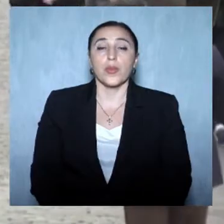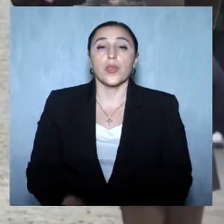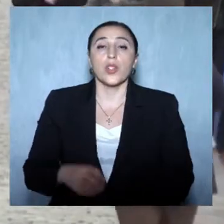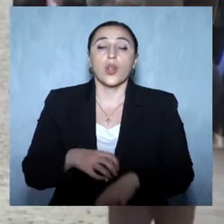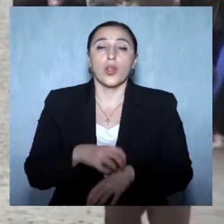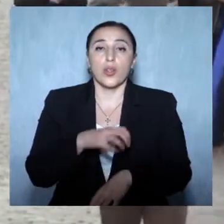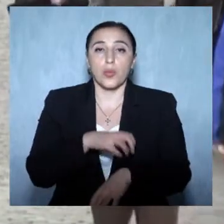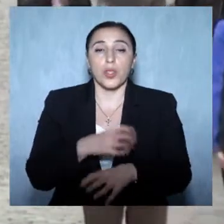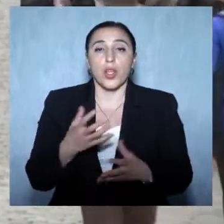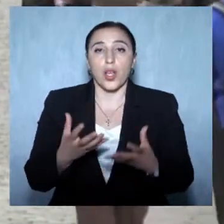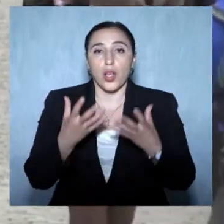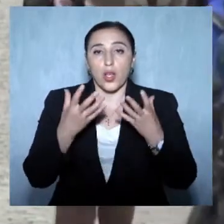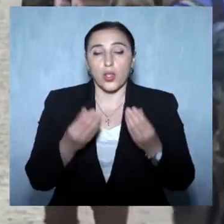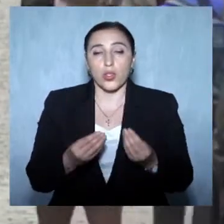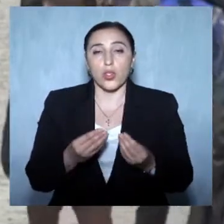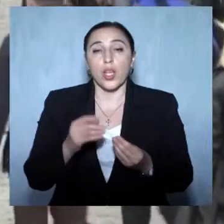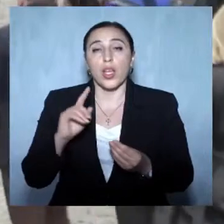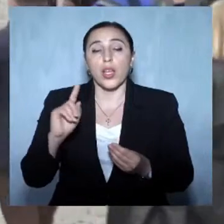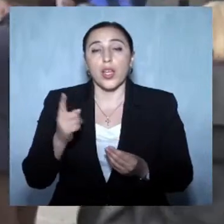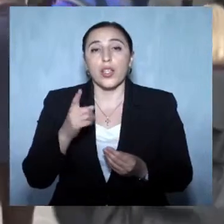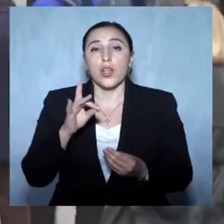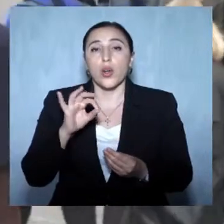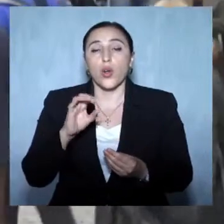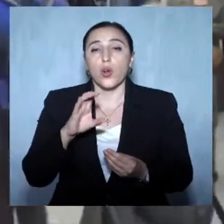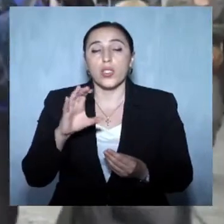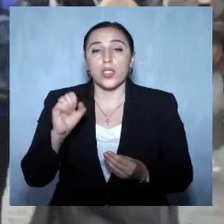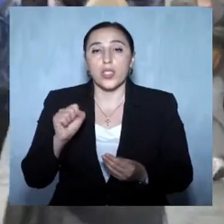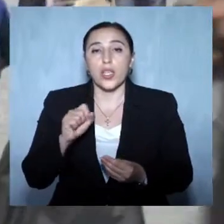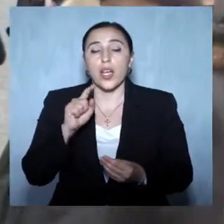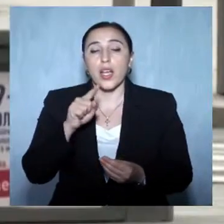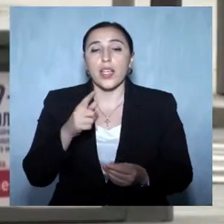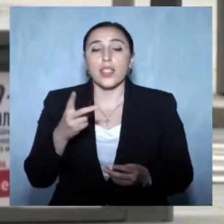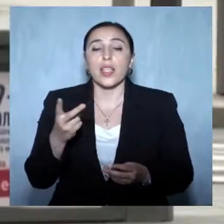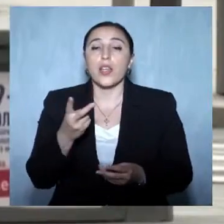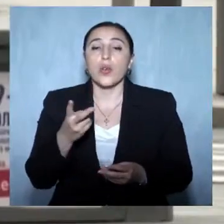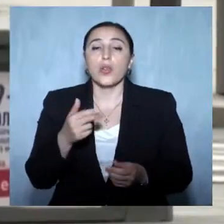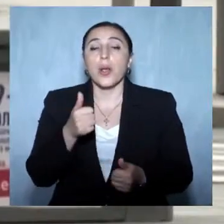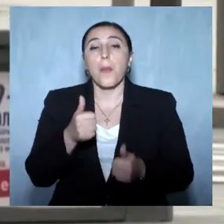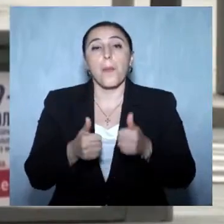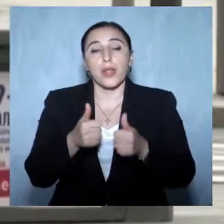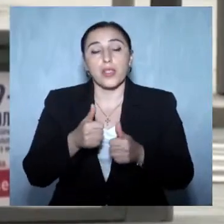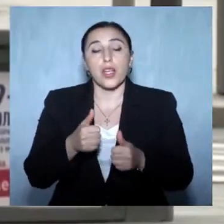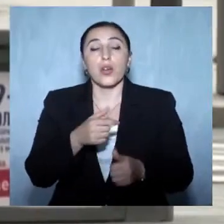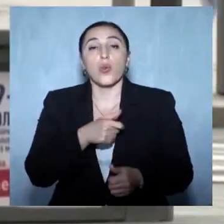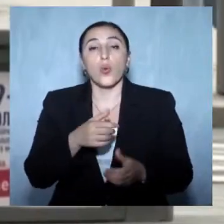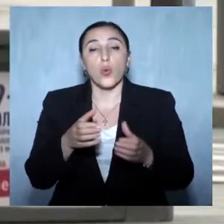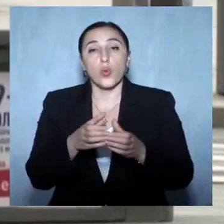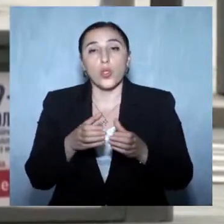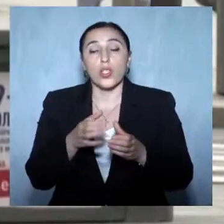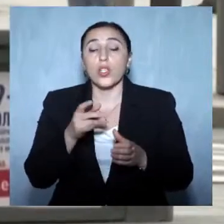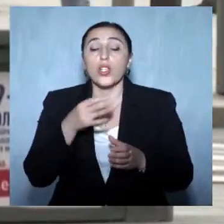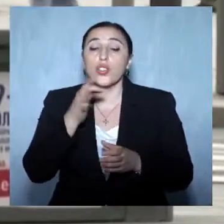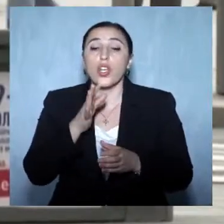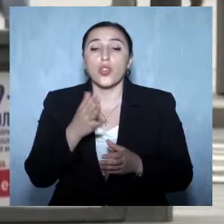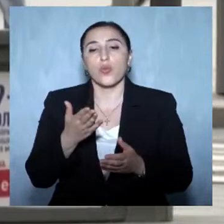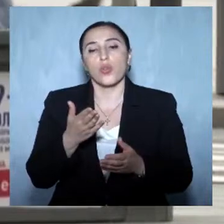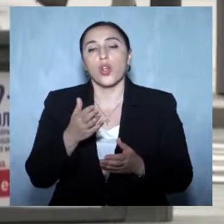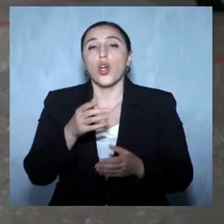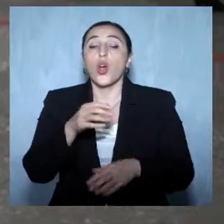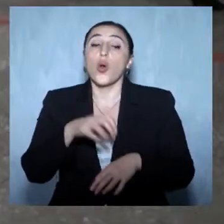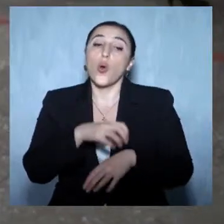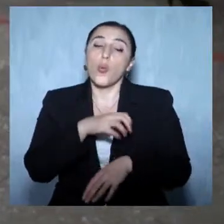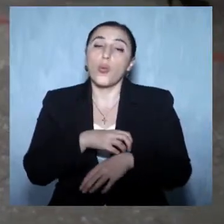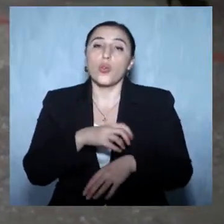կոմունիստները այսոր եդին էր ասիակուսակտության միակ ռայլ մրցայքիցներն են, նավայլին չի ասում ուղիղ թե գնացըգև կոմունիստական